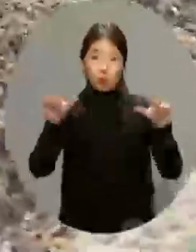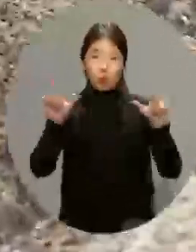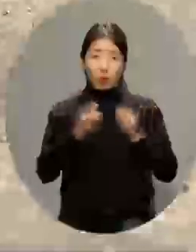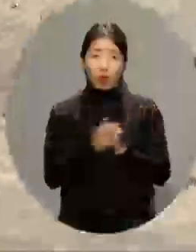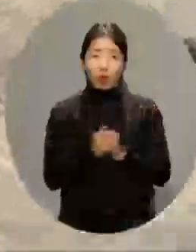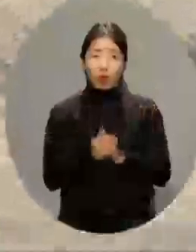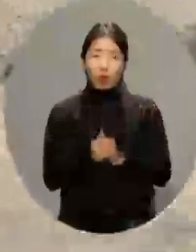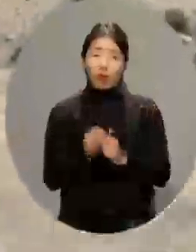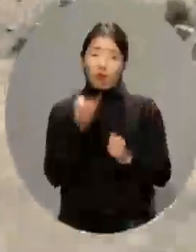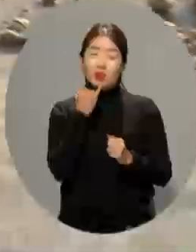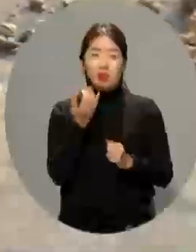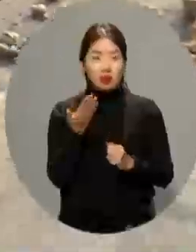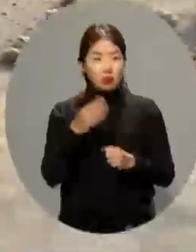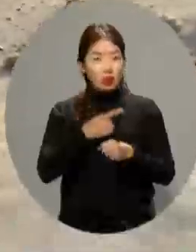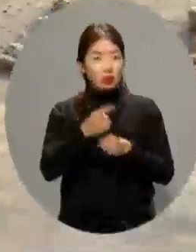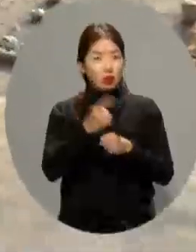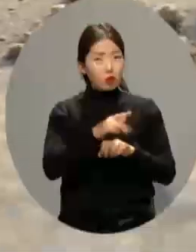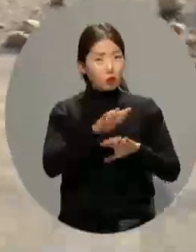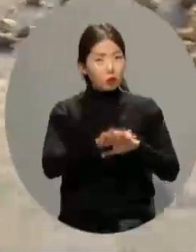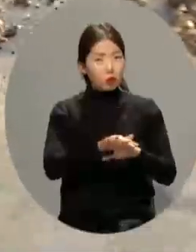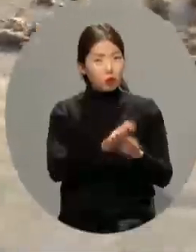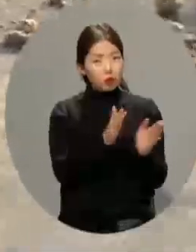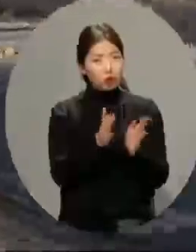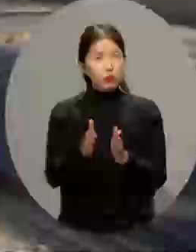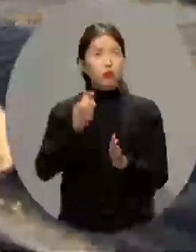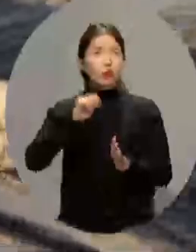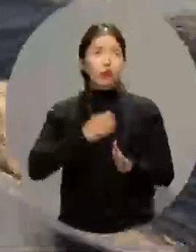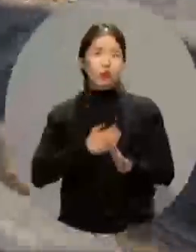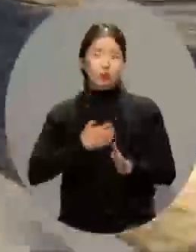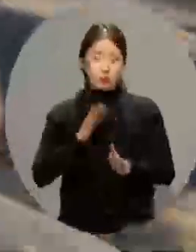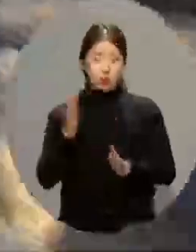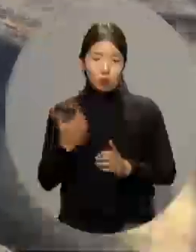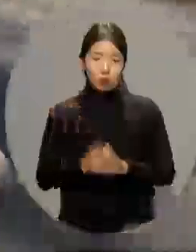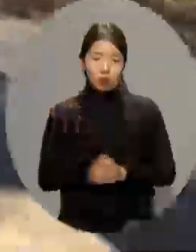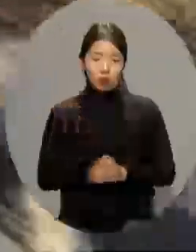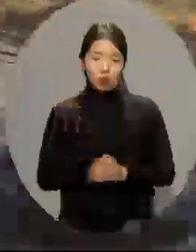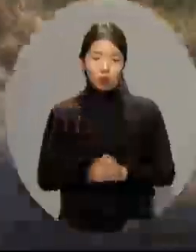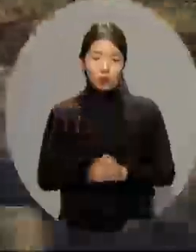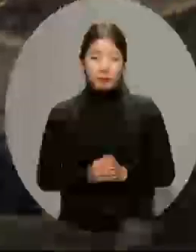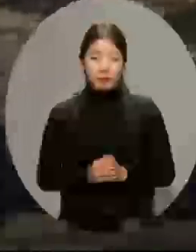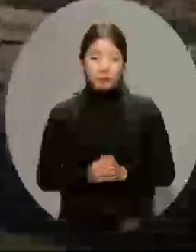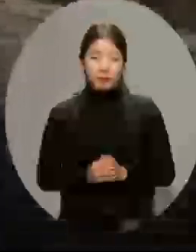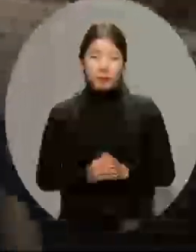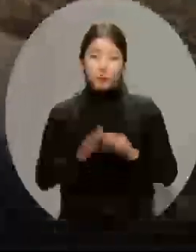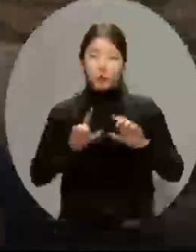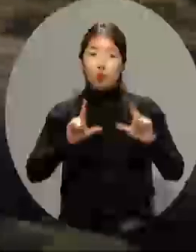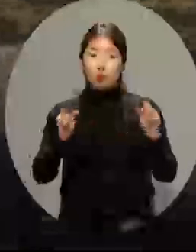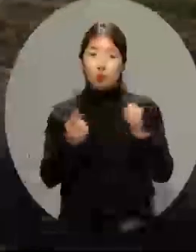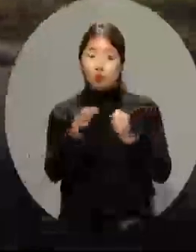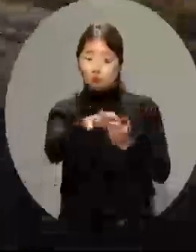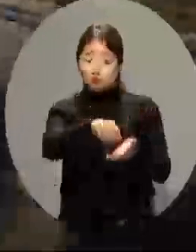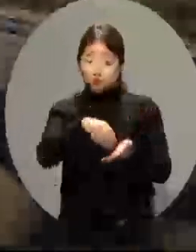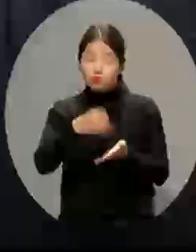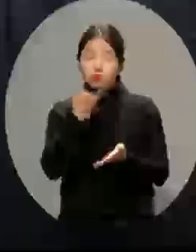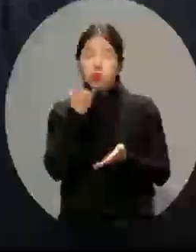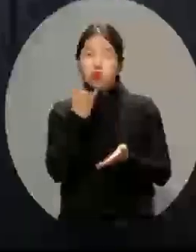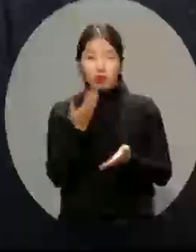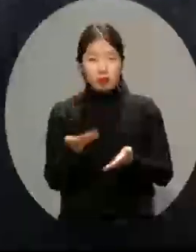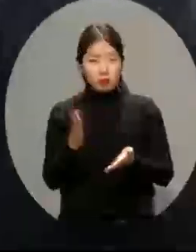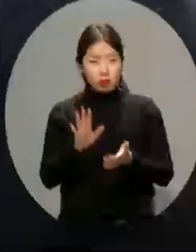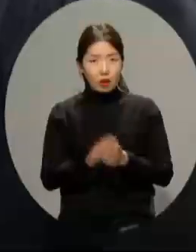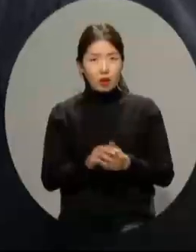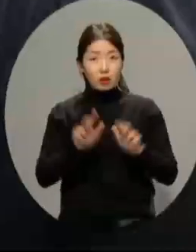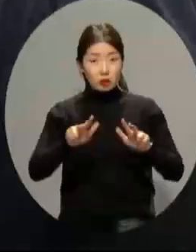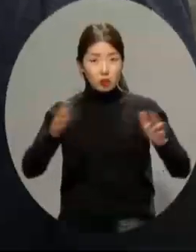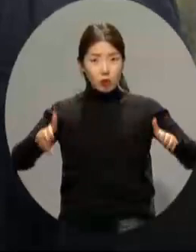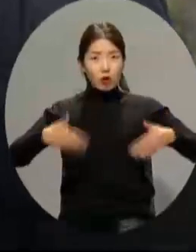그래도 고비를 넘겼다지만 내년 농사가 걱정입니다 금년에는 수확한 것은 괜찮았었죠 근데 이제 가을